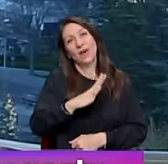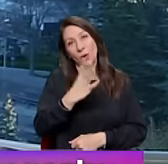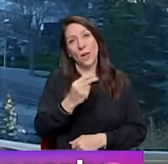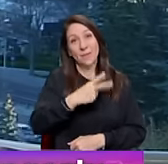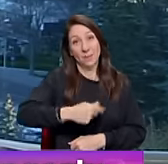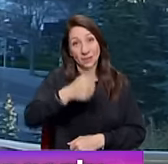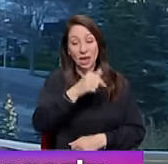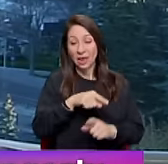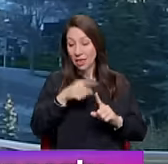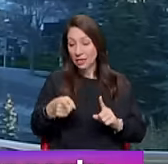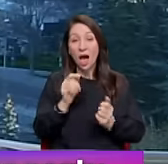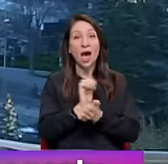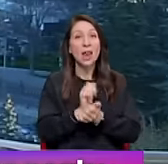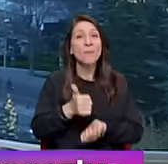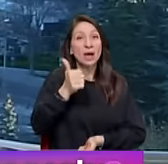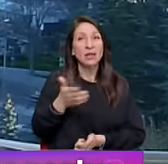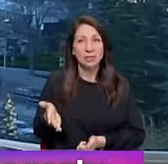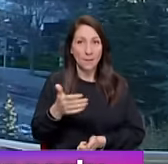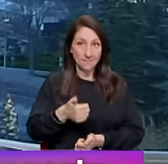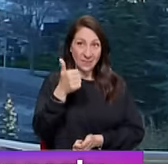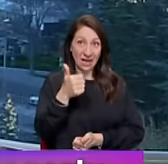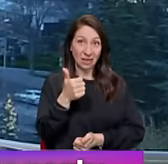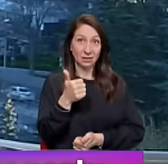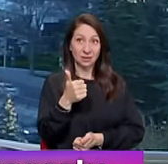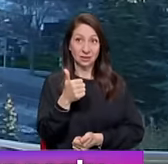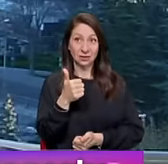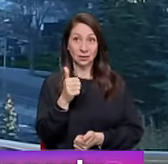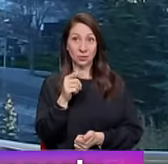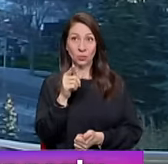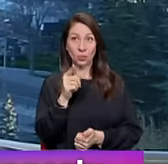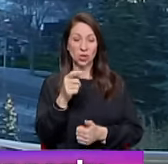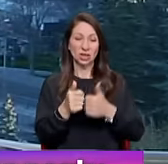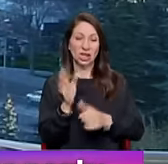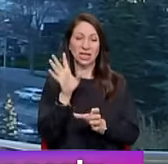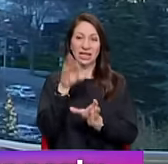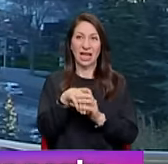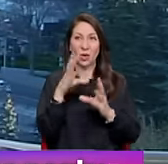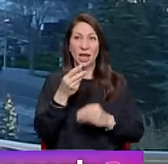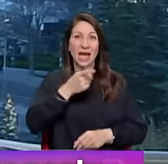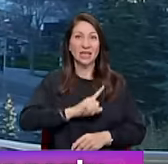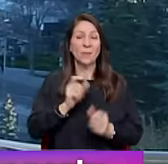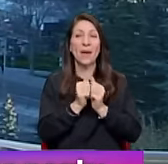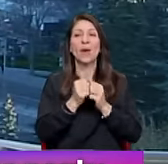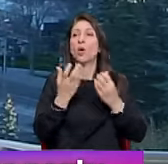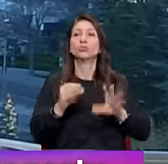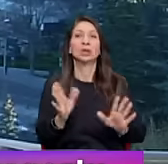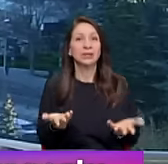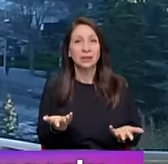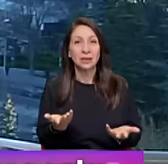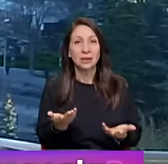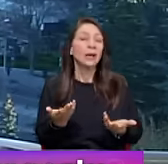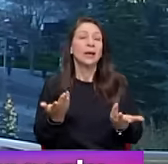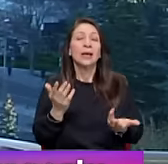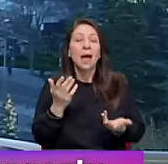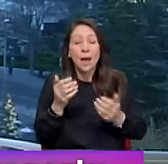başkanı, yanında aile bakanı, hani bakanlar böyle bu yarışa dahil olan adayların yanında olmayacaktı. Yanında